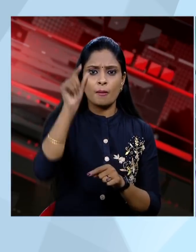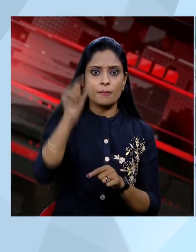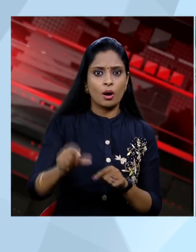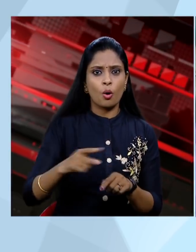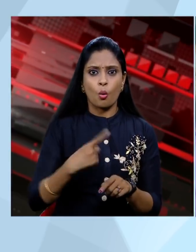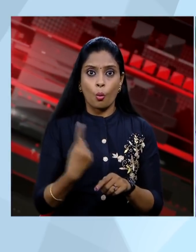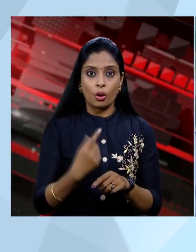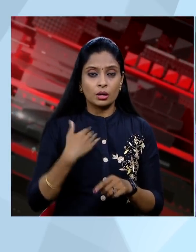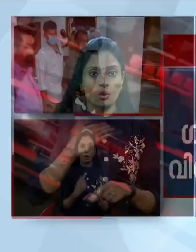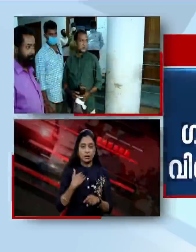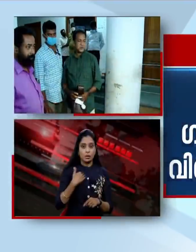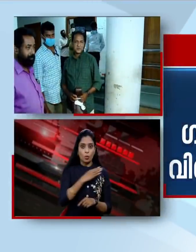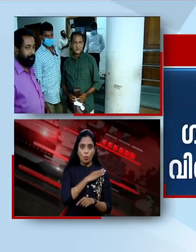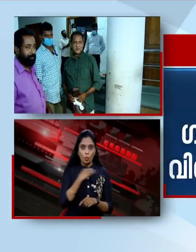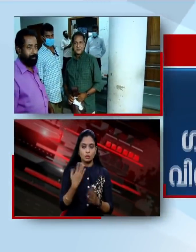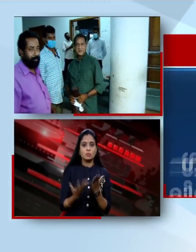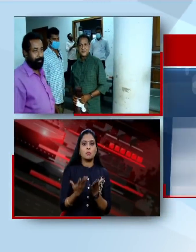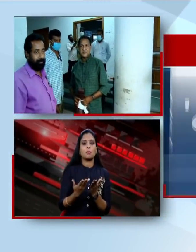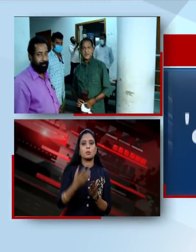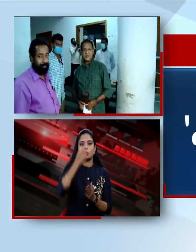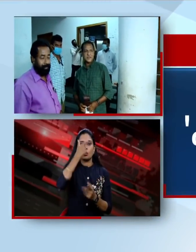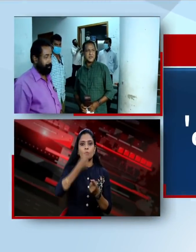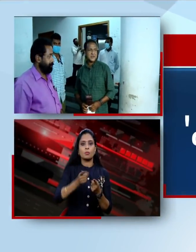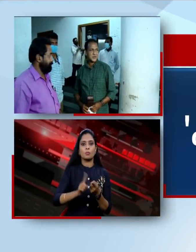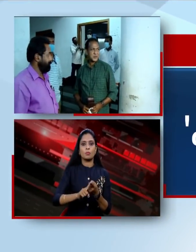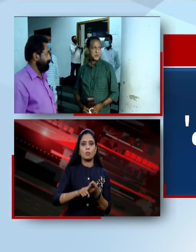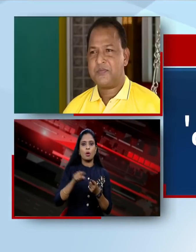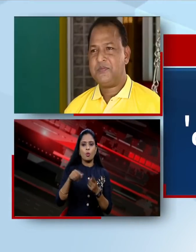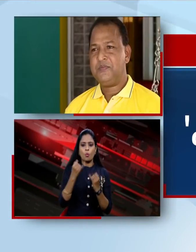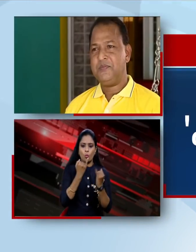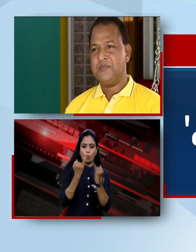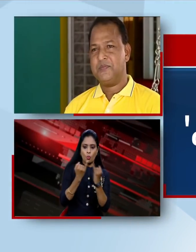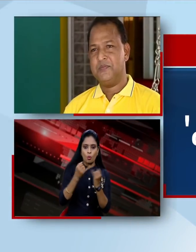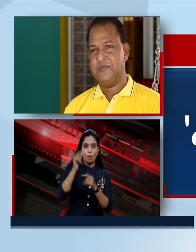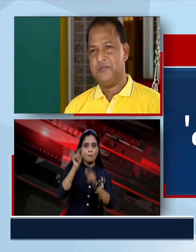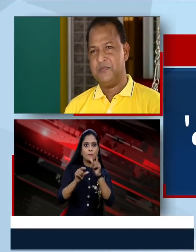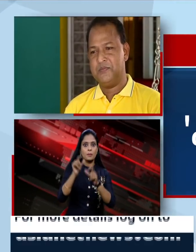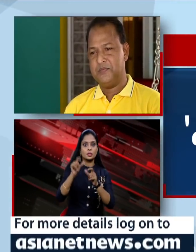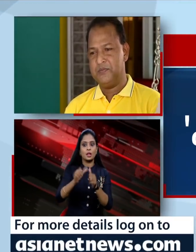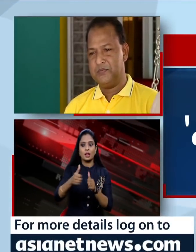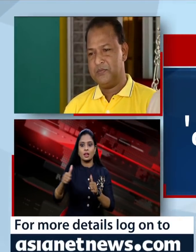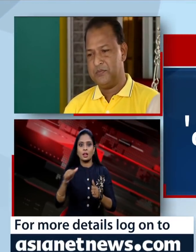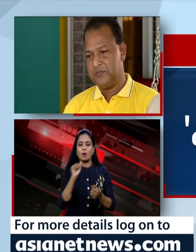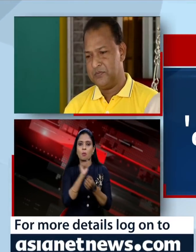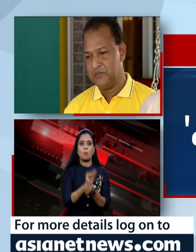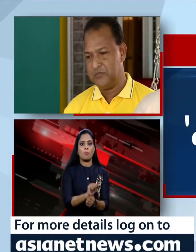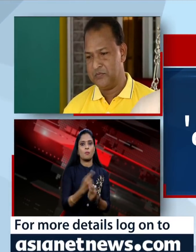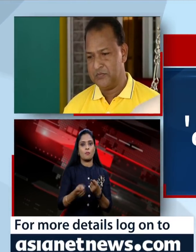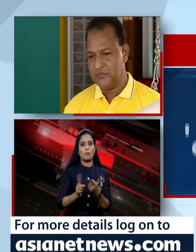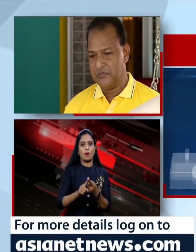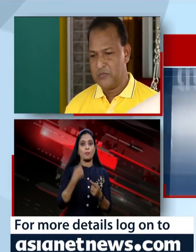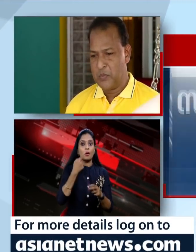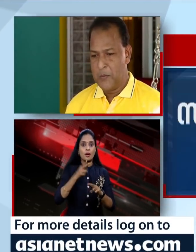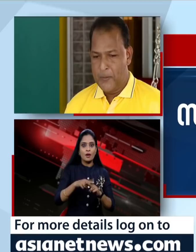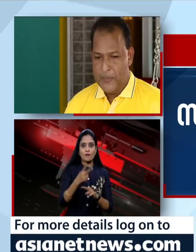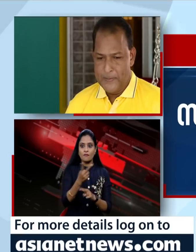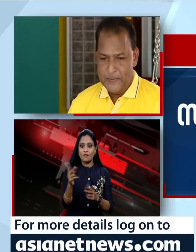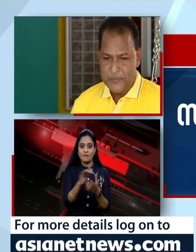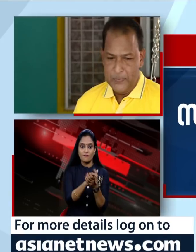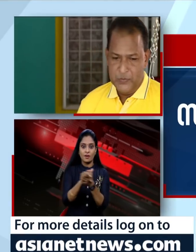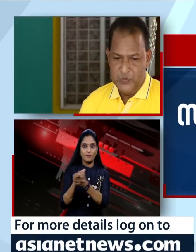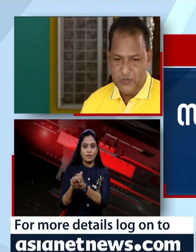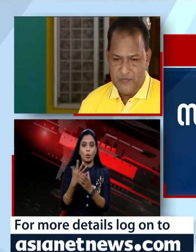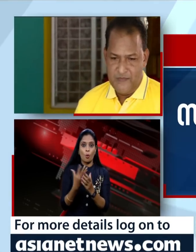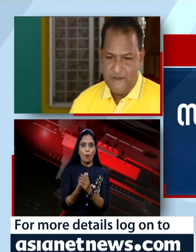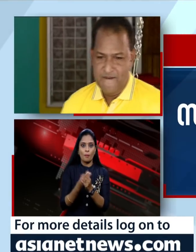ഞാൻ തട്ടിയാൽ നാളെ ഒരു കേസ് വരും. ഇയാളെ അന്വേഷിച്ചുകൊണ്ടിരുന്ന കേസിലെ പ്രതികൾ പെടും. പക്ഷേ പ്രസാദിന്റെ കൂടെ രണ്ട് സുഹൃത്തുക്കൾ കൂടെ ഉണ്ട്. നിങ്ങൾ അല്ലെങ്കിൽ ഒരു